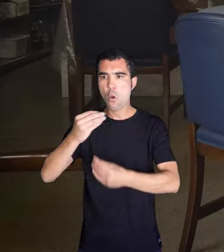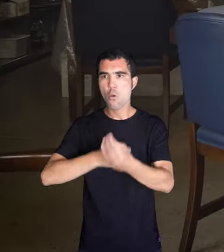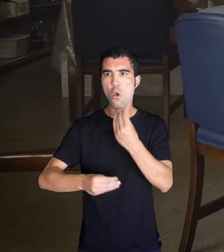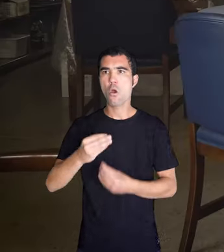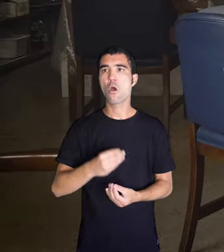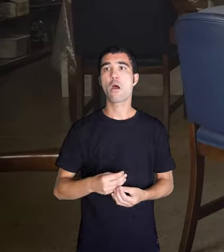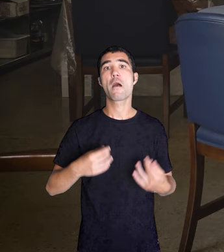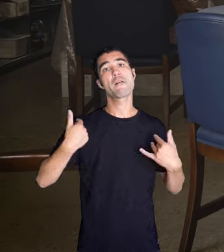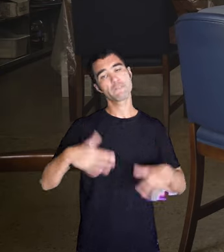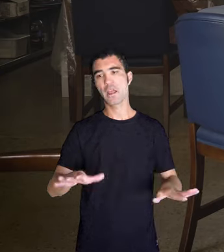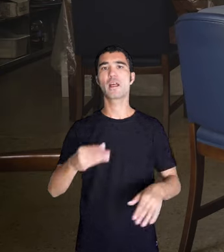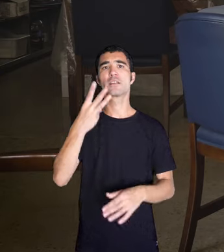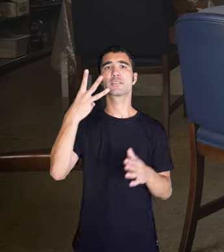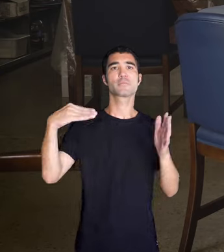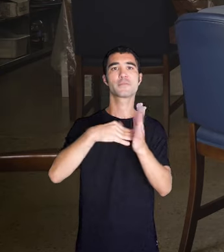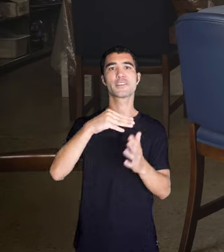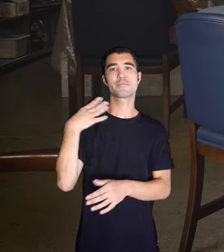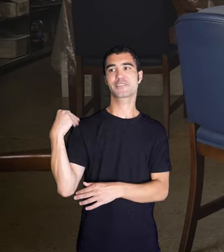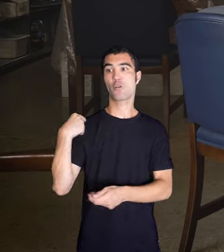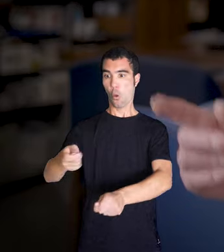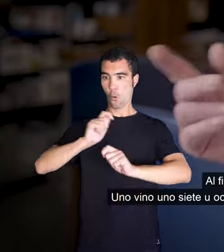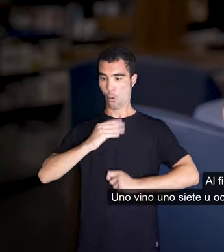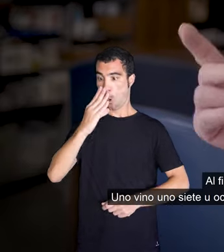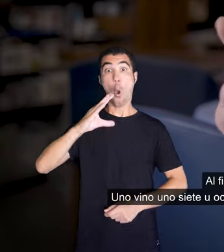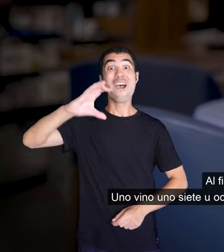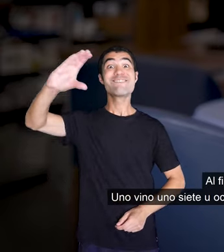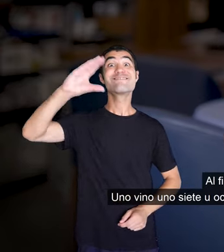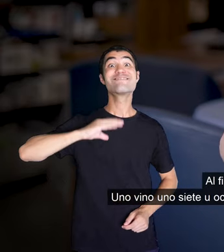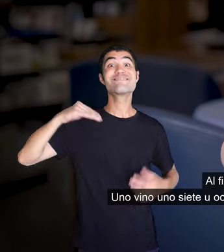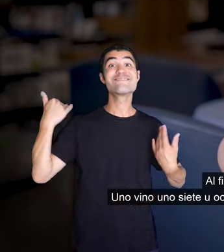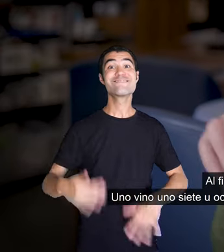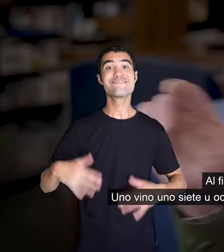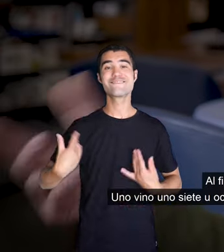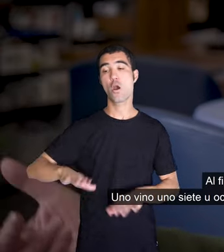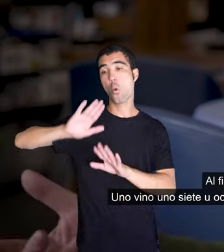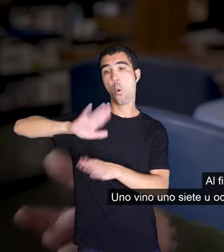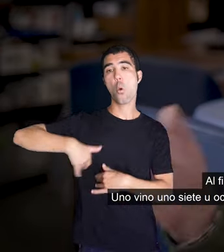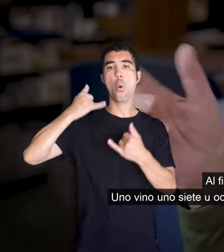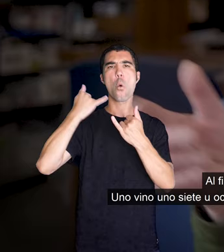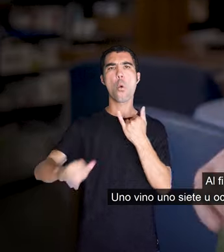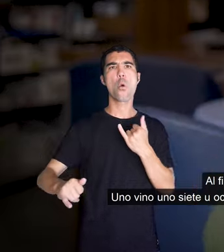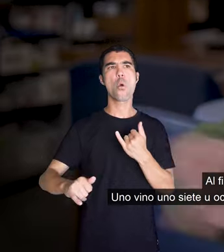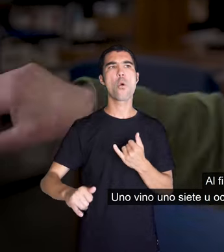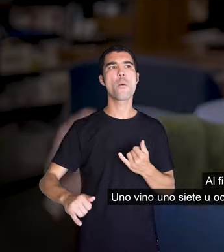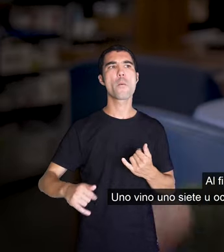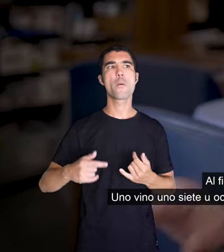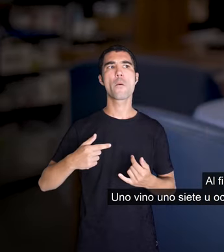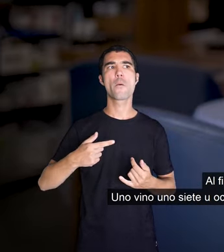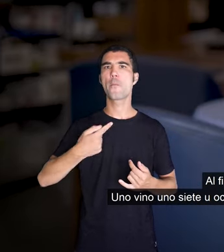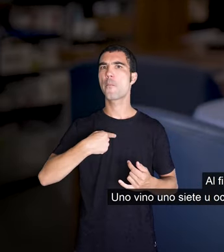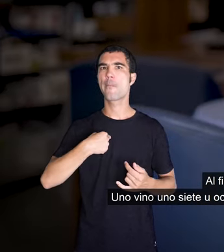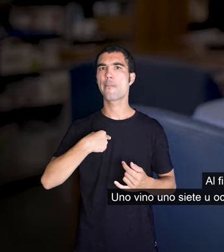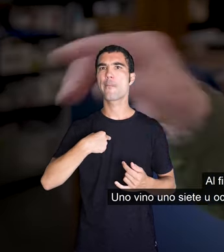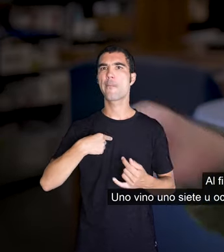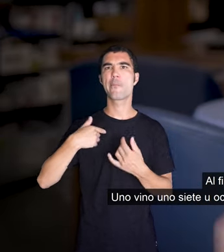però mos donen 3.000 pessetes i era una fortuna. Però el darrer ja ficaven drogues i això, i jo me vaig